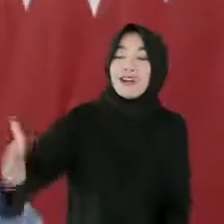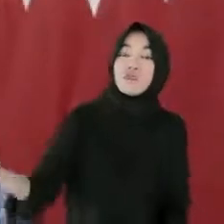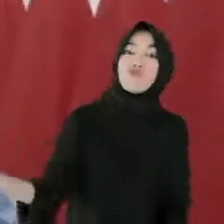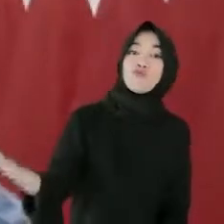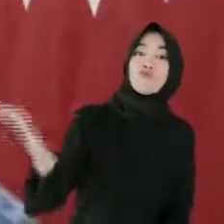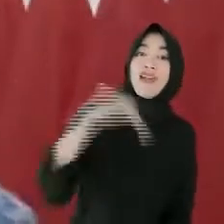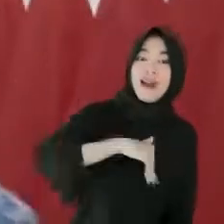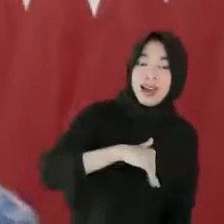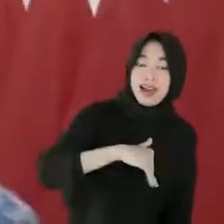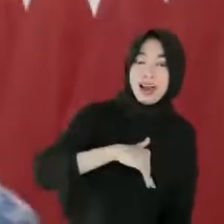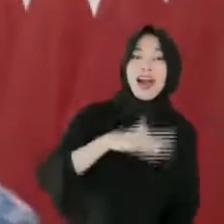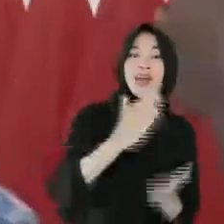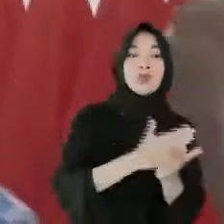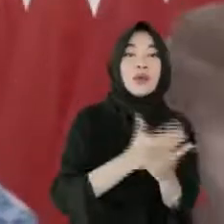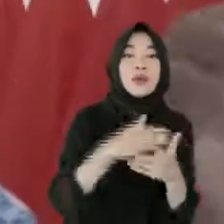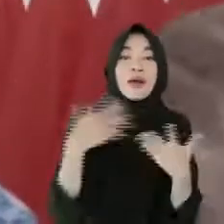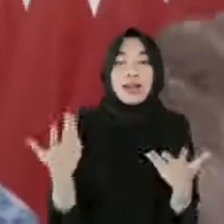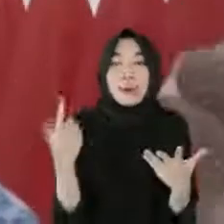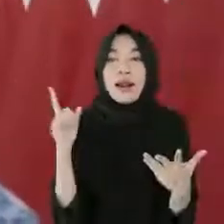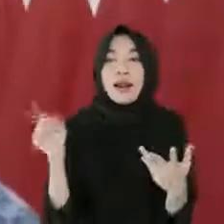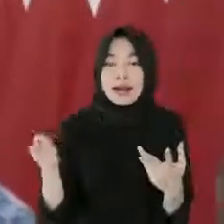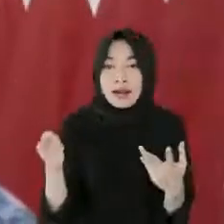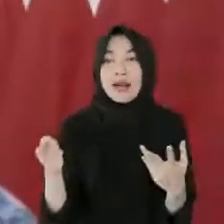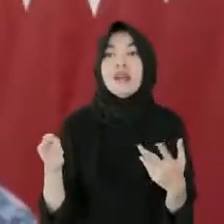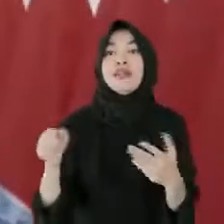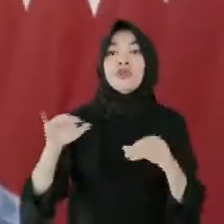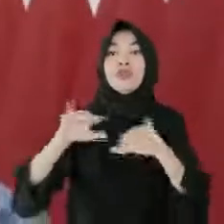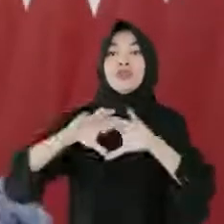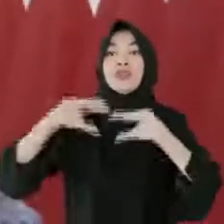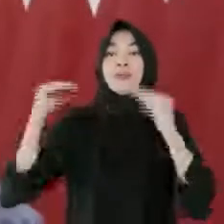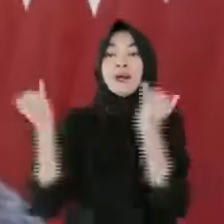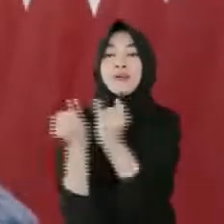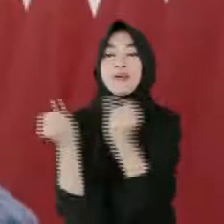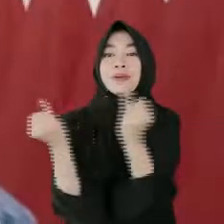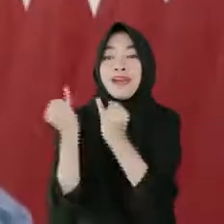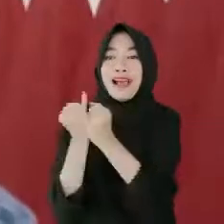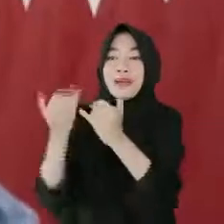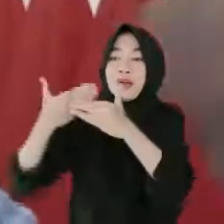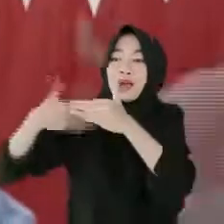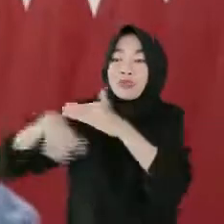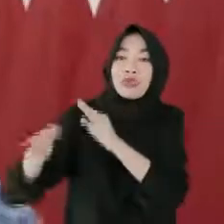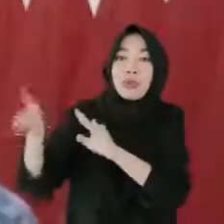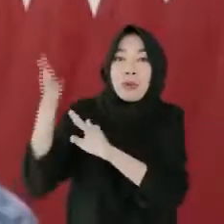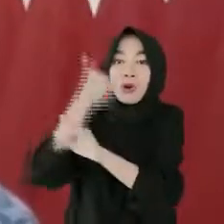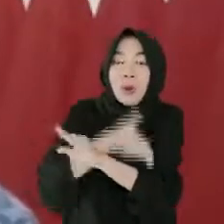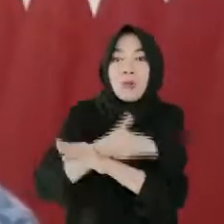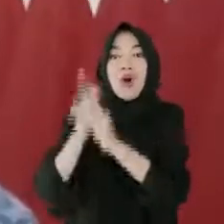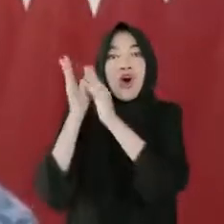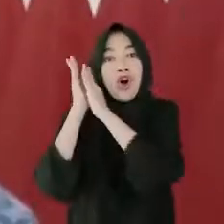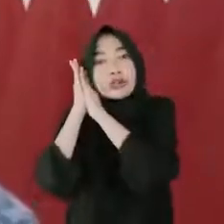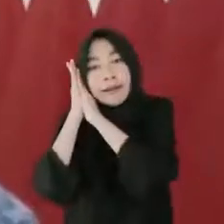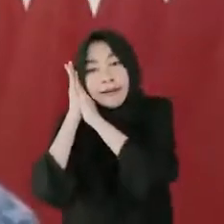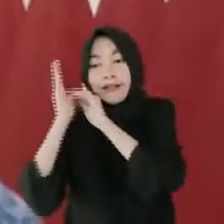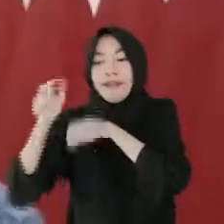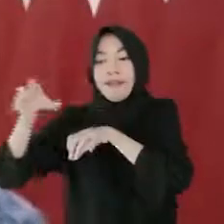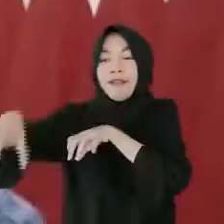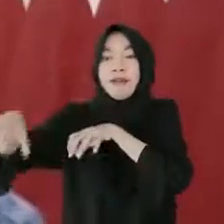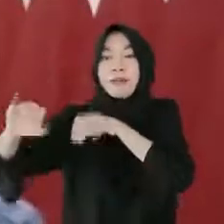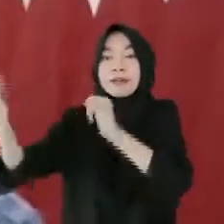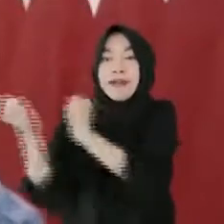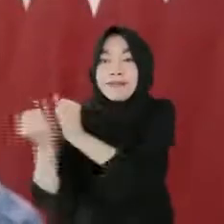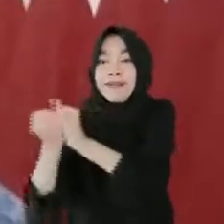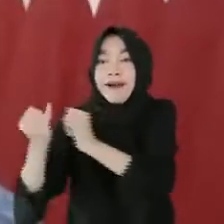ya protokol kesehatan sebelum memasuki venue ya dari mulai tempat penginapan ke venue ya